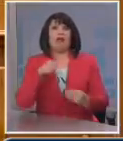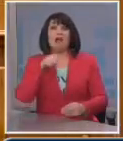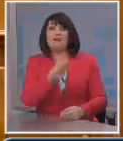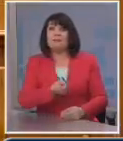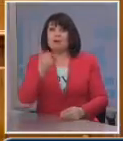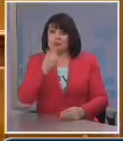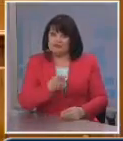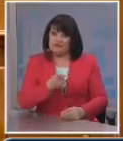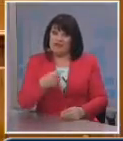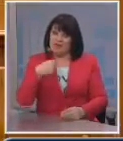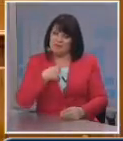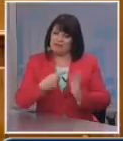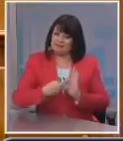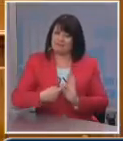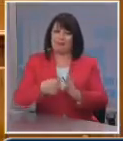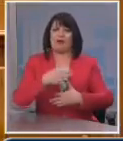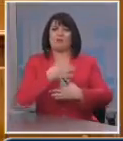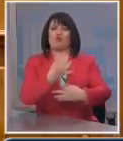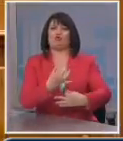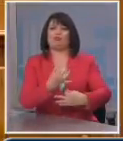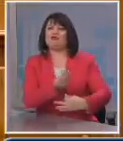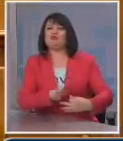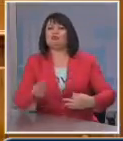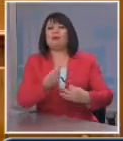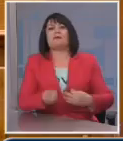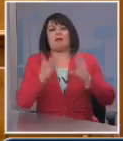θα εκφράσει και πάλι η Νέα Δημοκρατία και